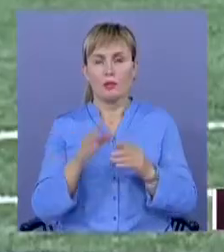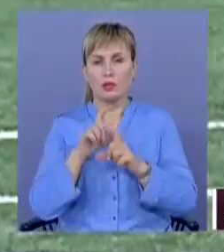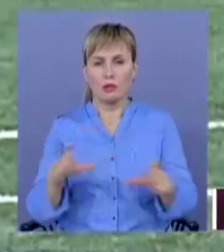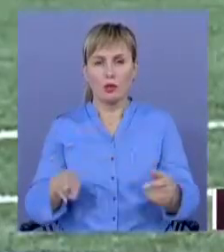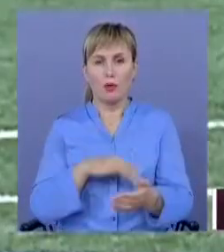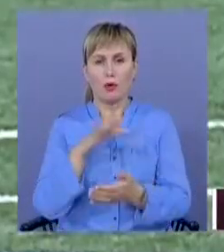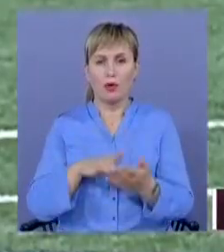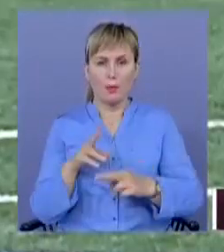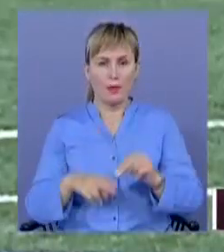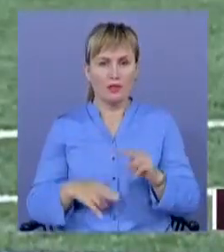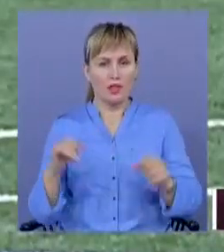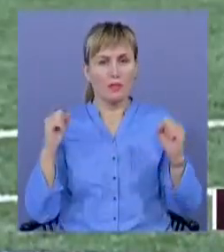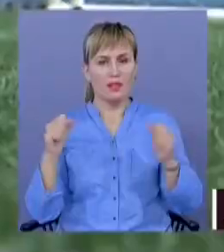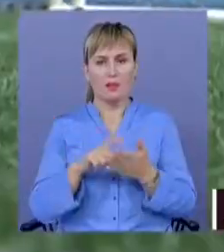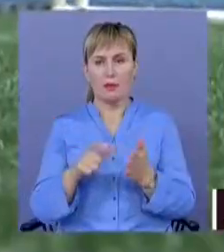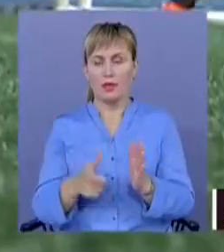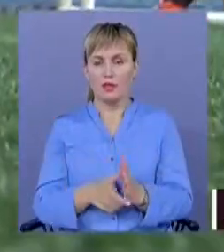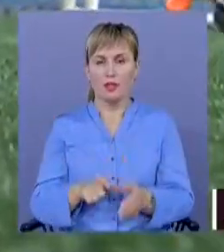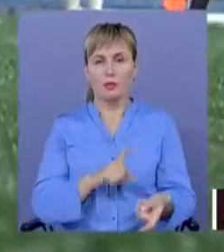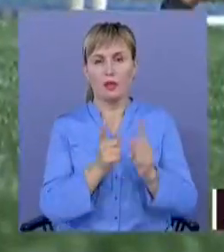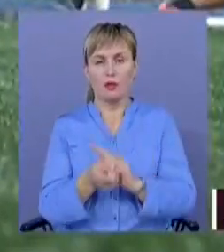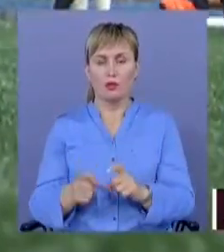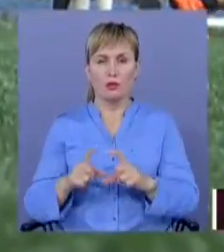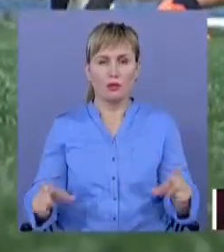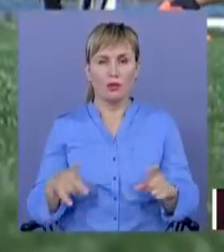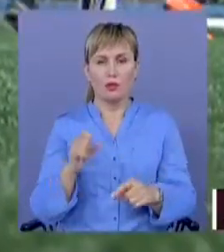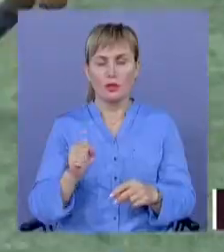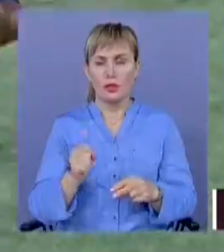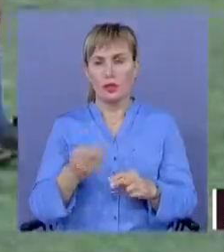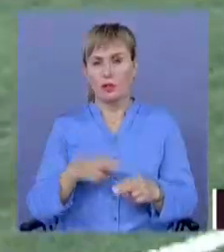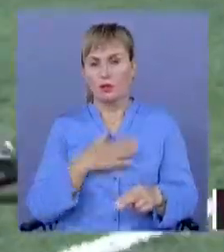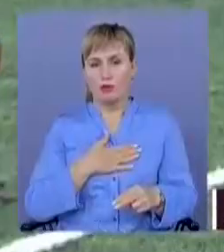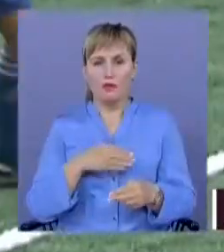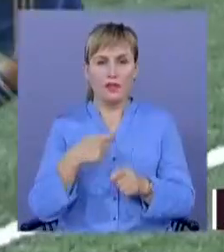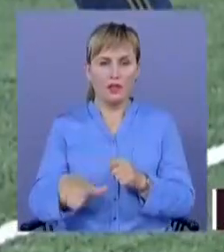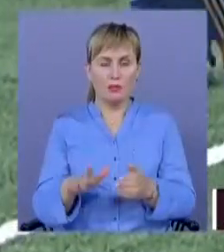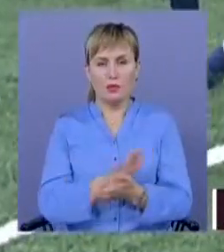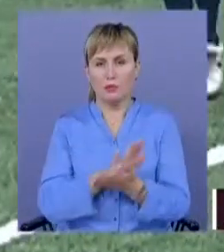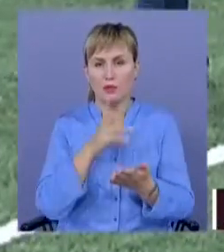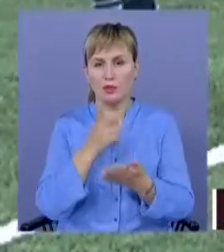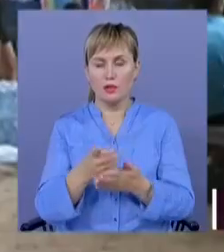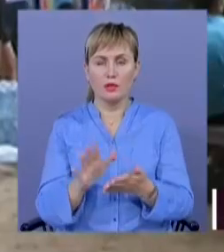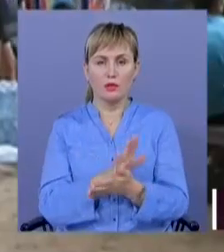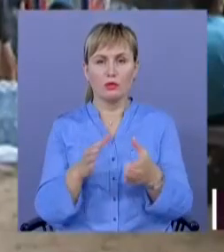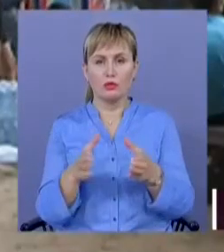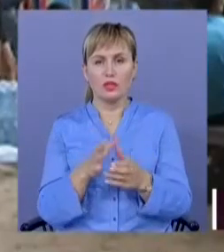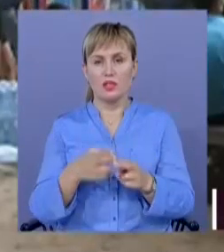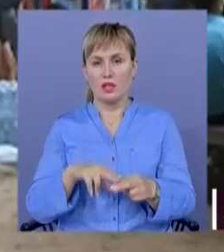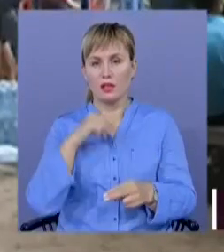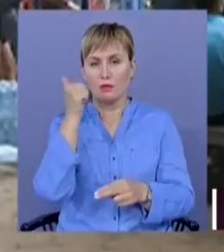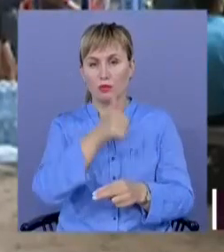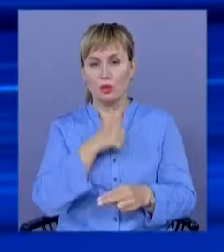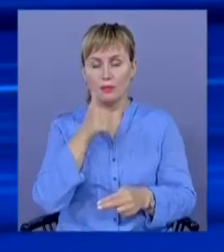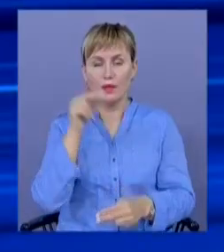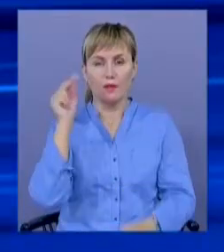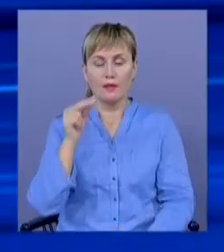по городу построят и спортивные площадки. С переходом школ на подушевое финансирование предусмотрят и бесплатные кружки уже с этого учебного